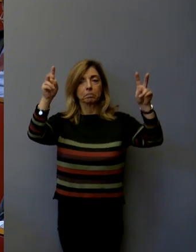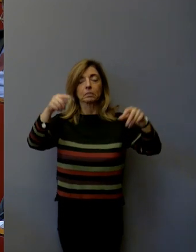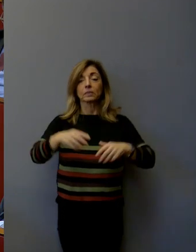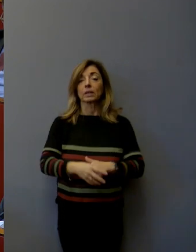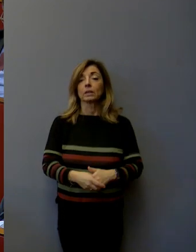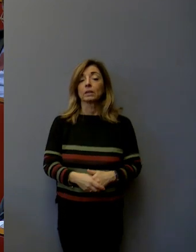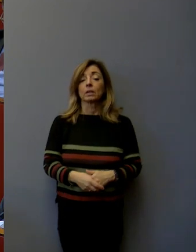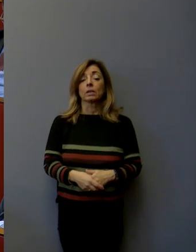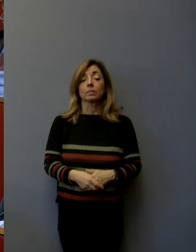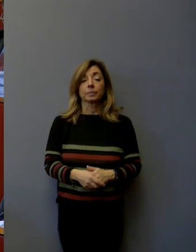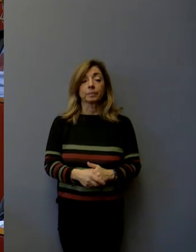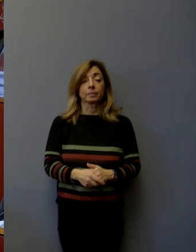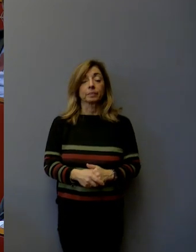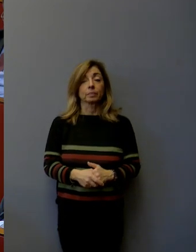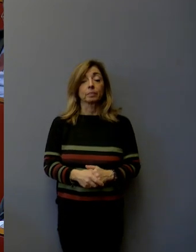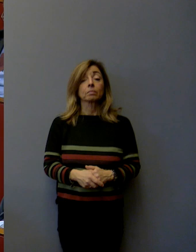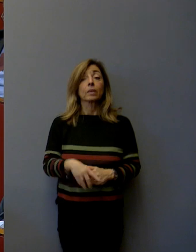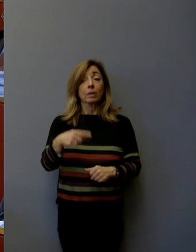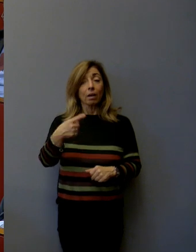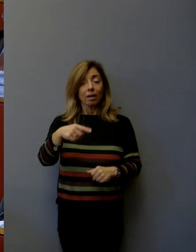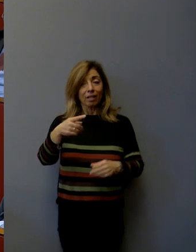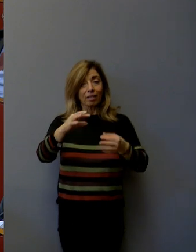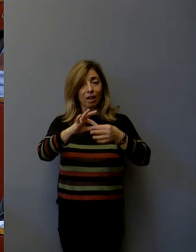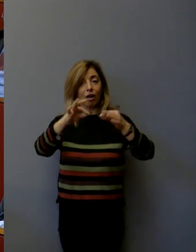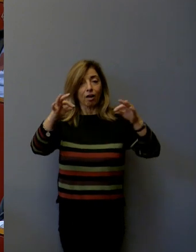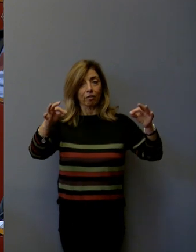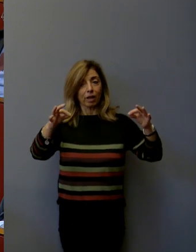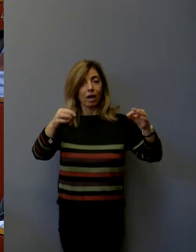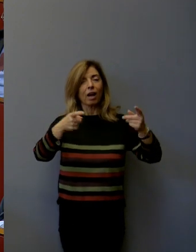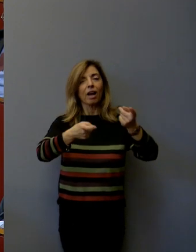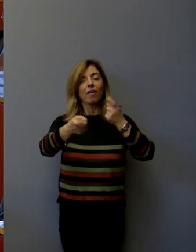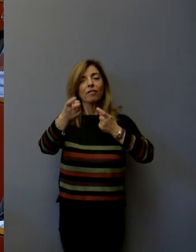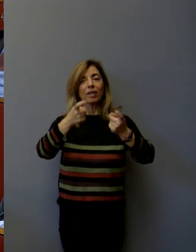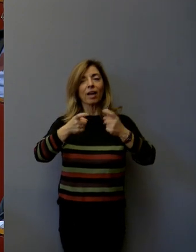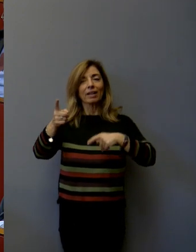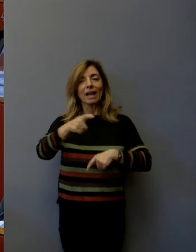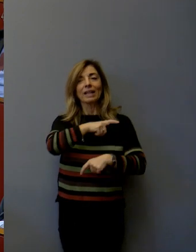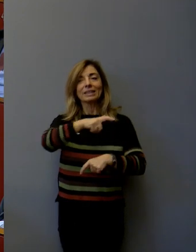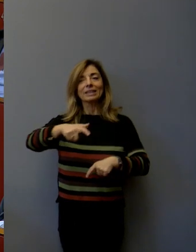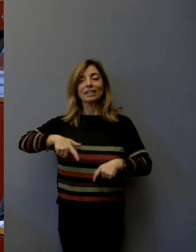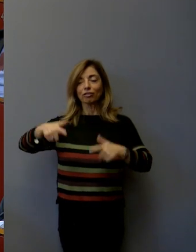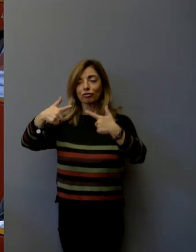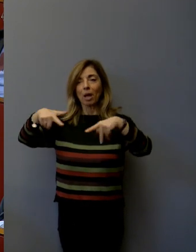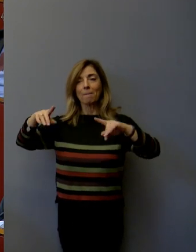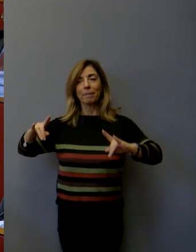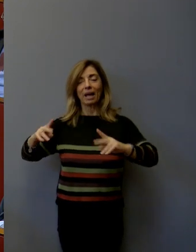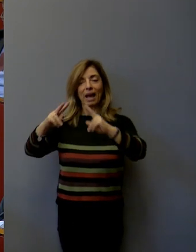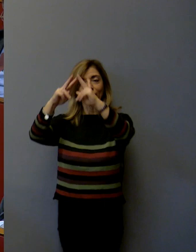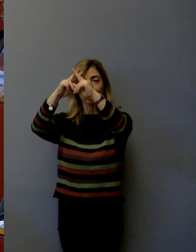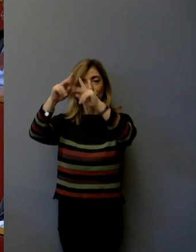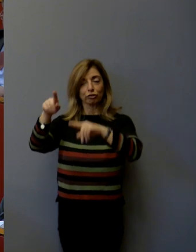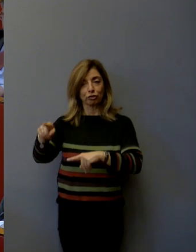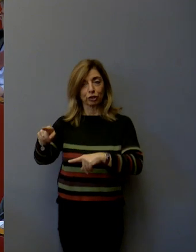ma anche l'applicazione da un dal sindaco di Parigi e ne ha fatto una linea programmatica ma devo dire